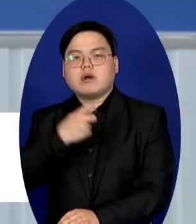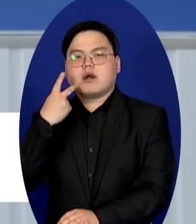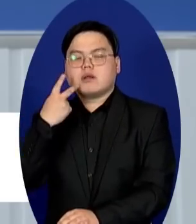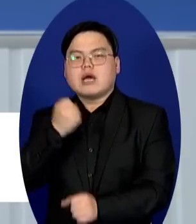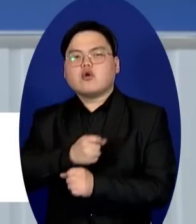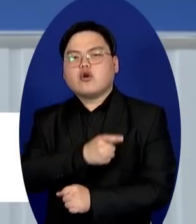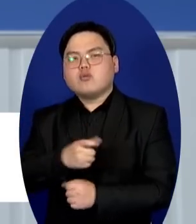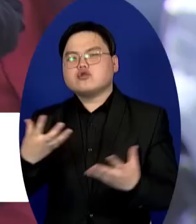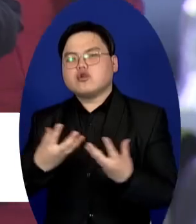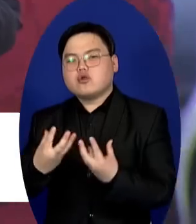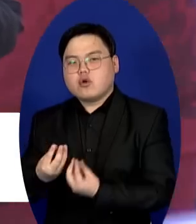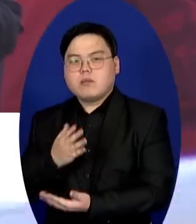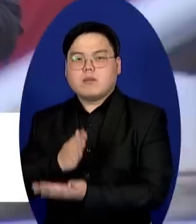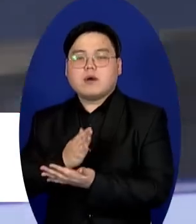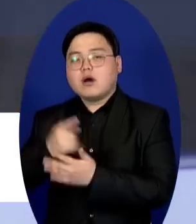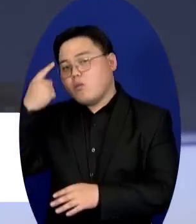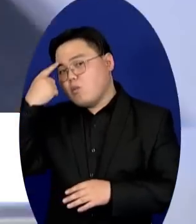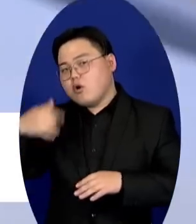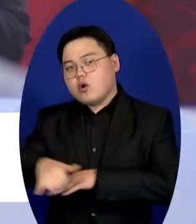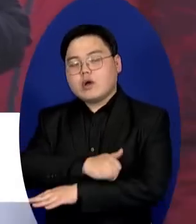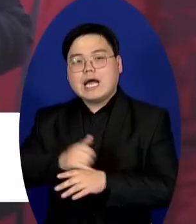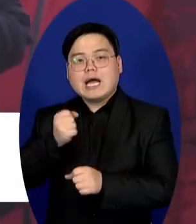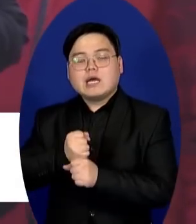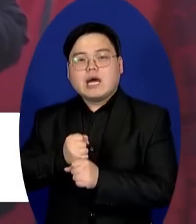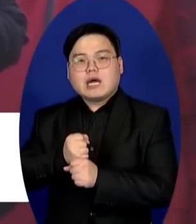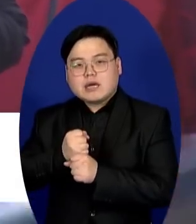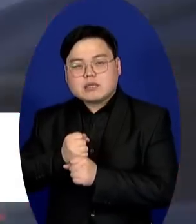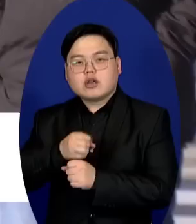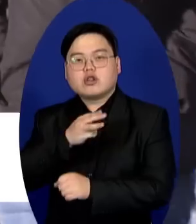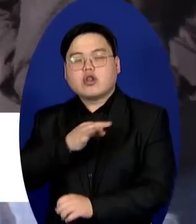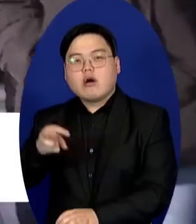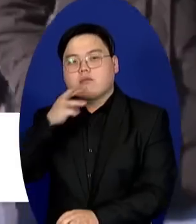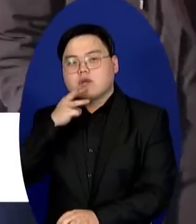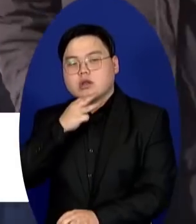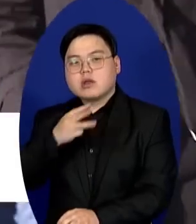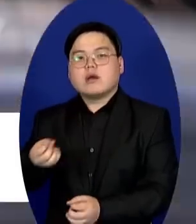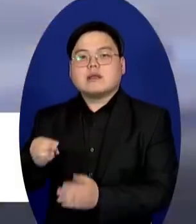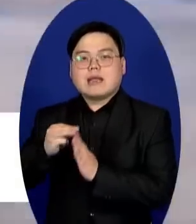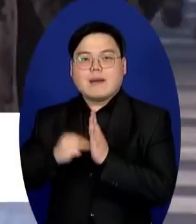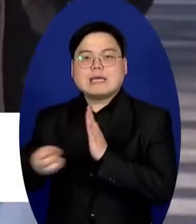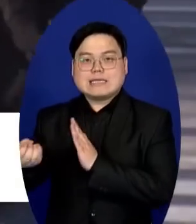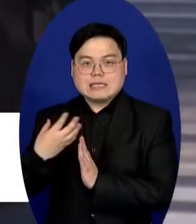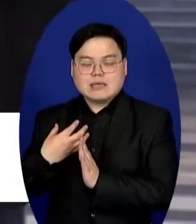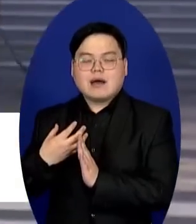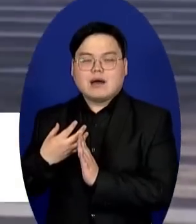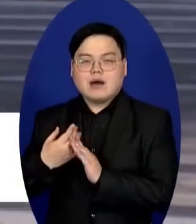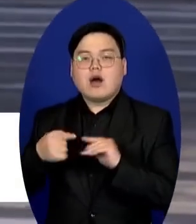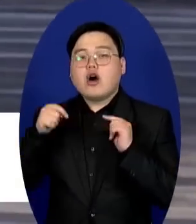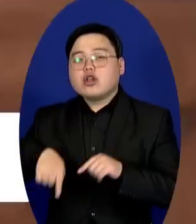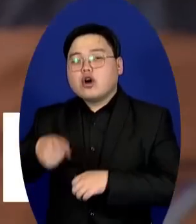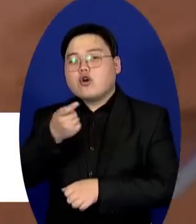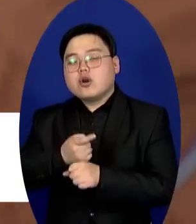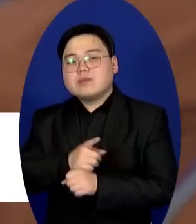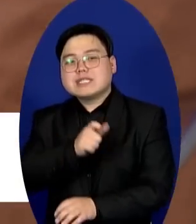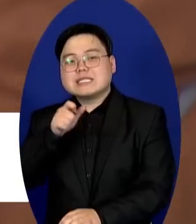ажиллах хүчний хөдөл том асуудал. Монгол улсын ажиллах хүчний талаар статистикч ийм тайлбар өгсөн. Харин одоогийн хөдөлмөрийн зах зээлд